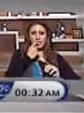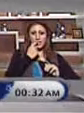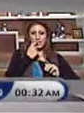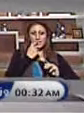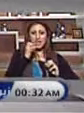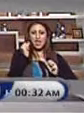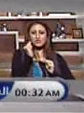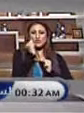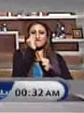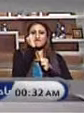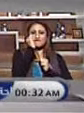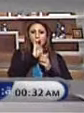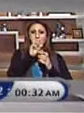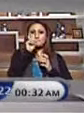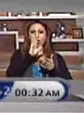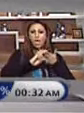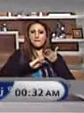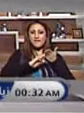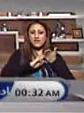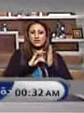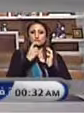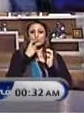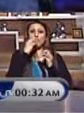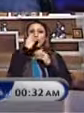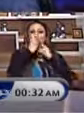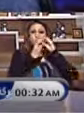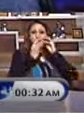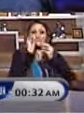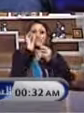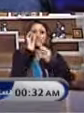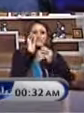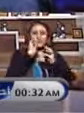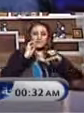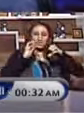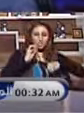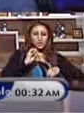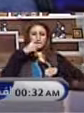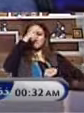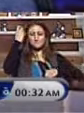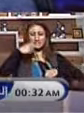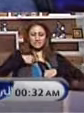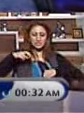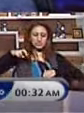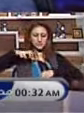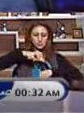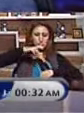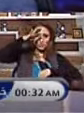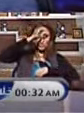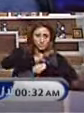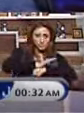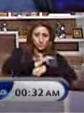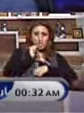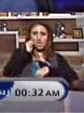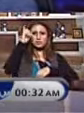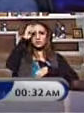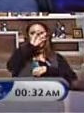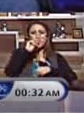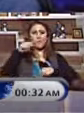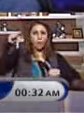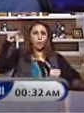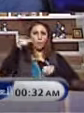ينفلت بيترك بيترك طبعا لانه ماسك بعضلات في العضلات خلاص ينفلت سبحان الله يبقى ز الفد والعياذ بالله رب